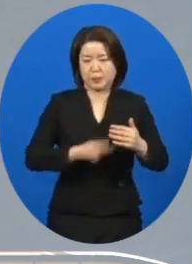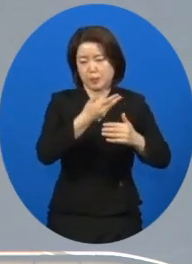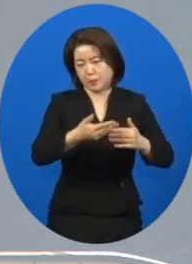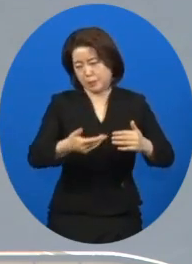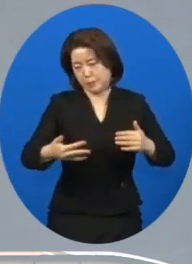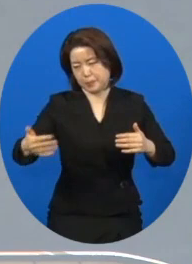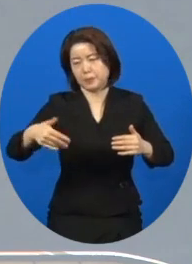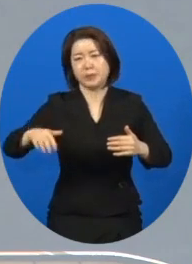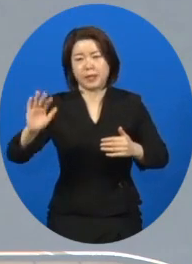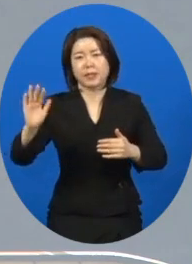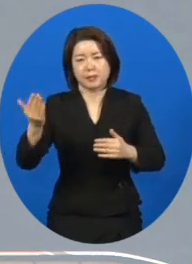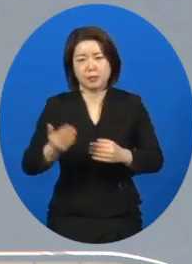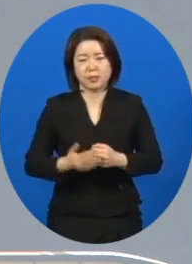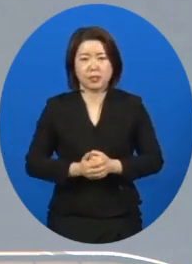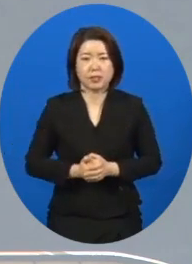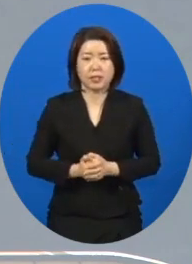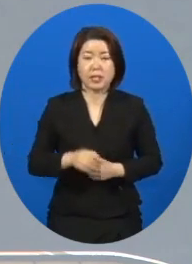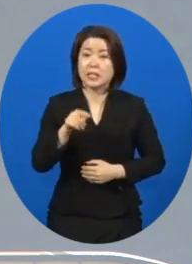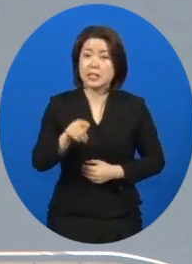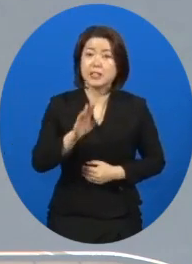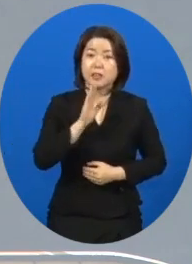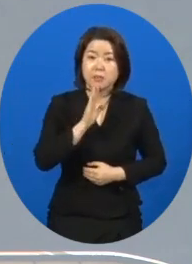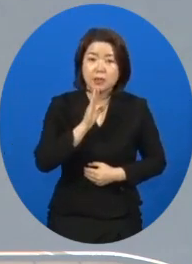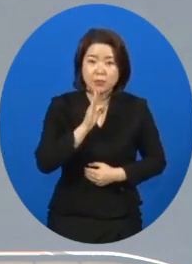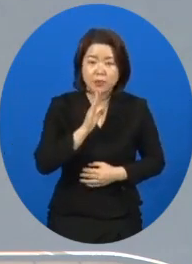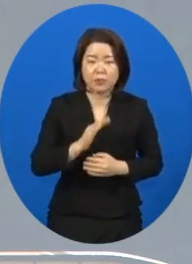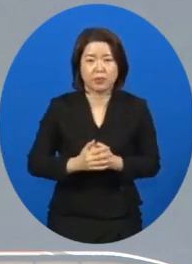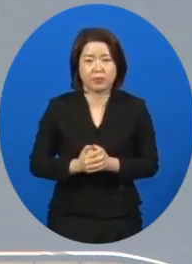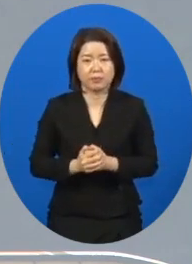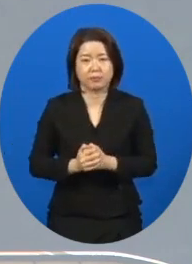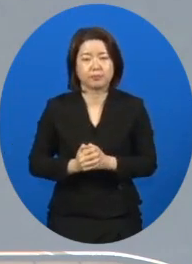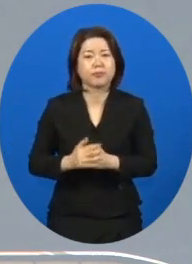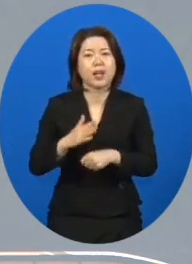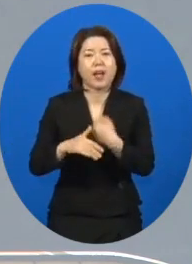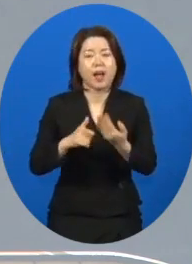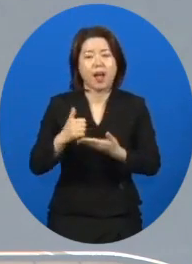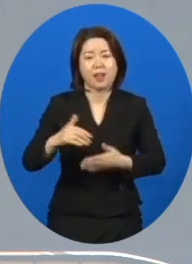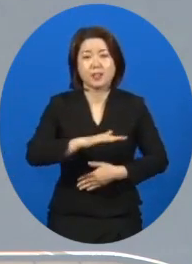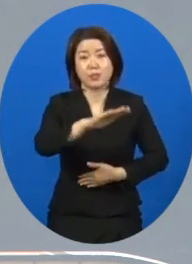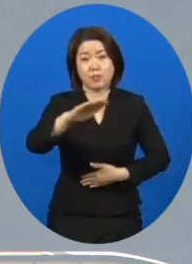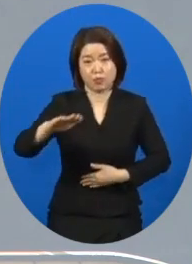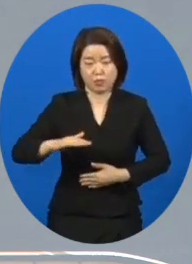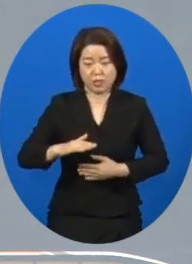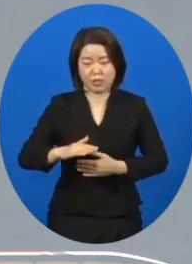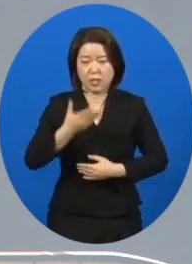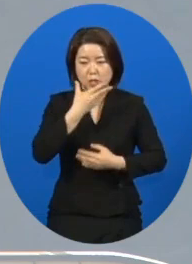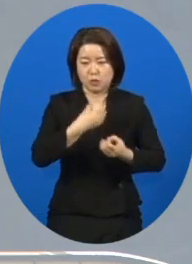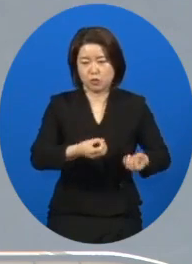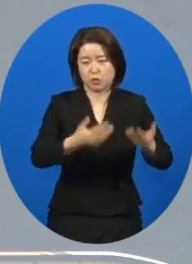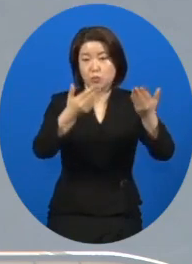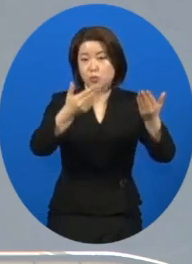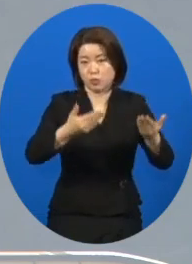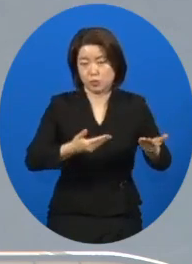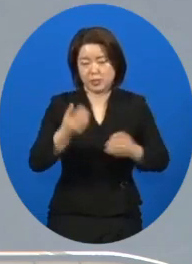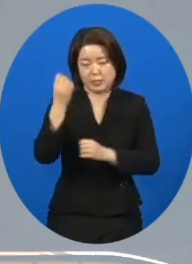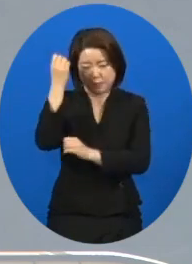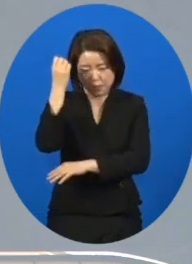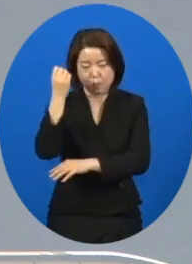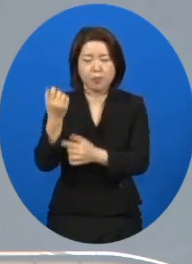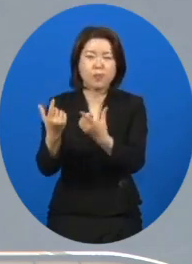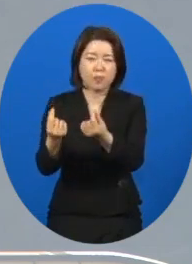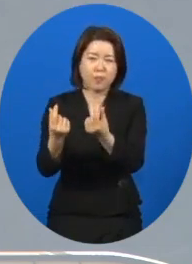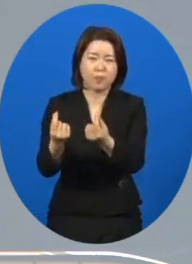흘러가는 거예요. 이것이 바로 하나님이 우리를 축복하는 원리예요.